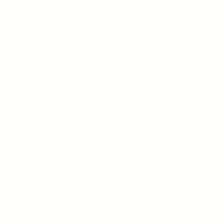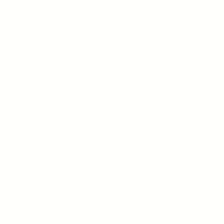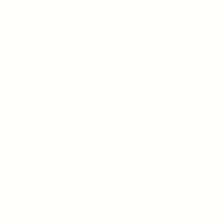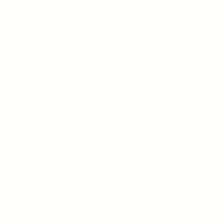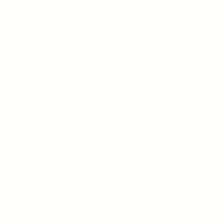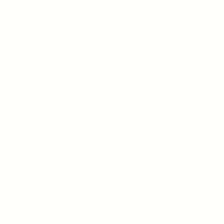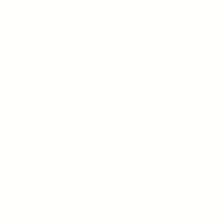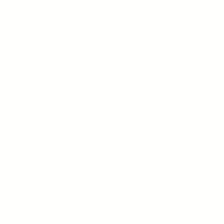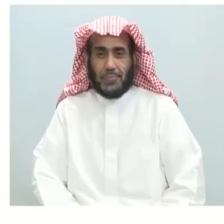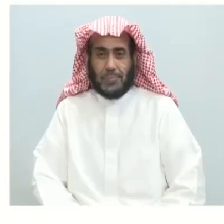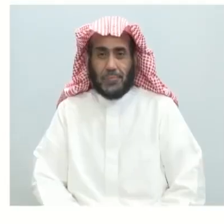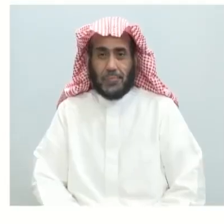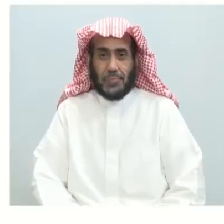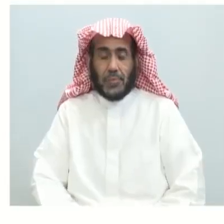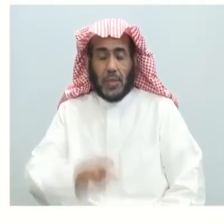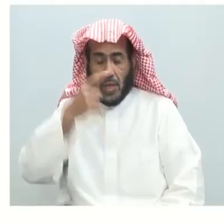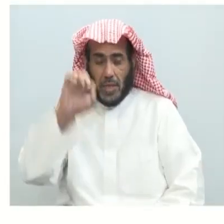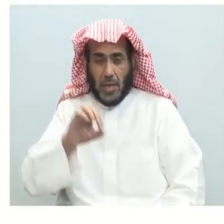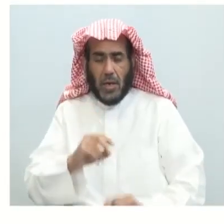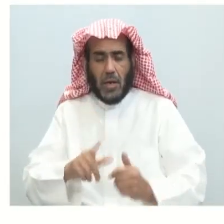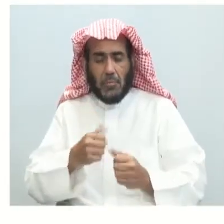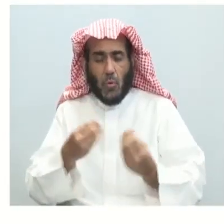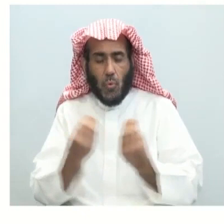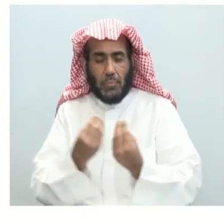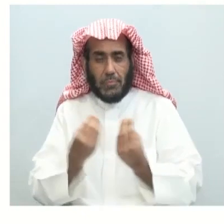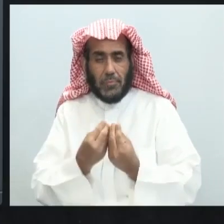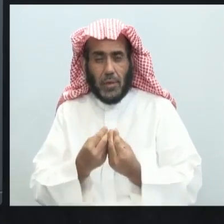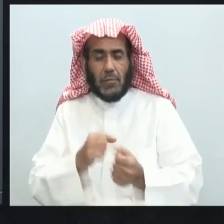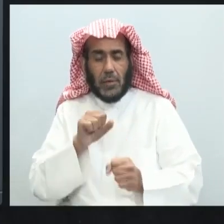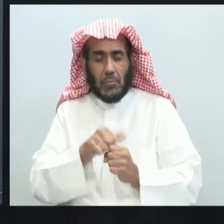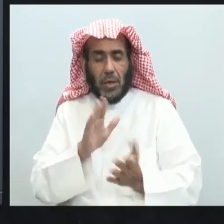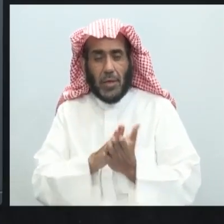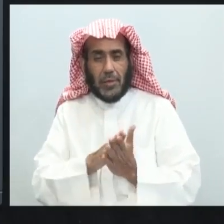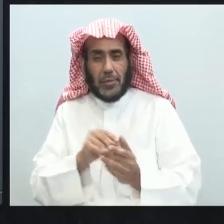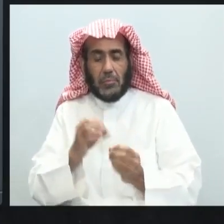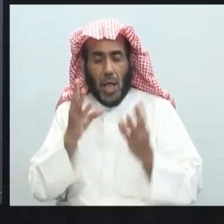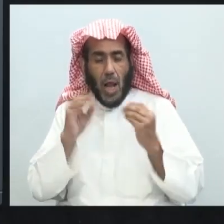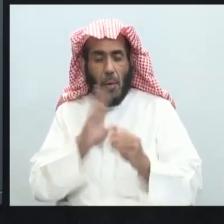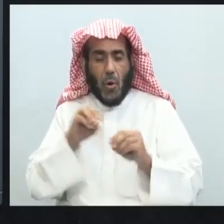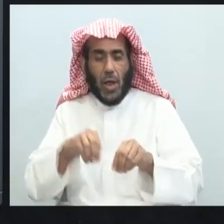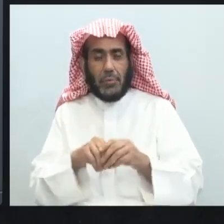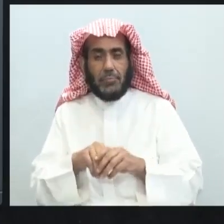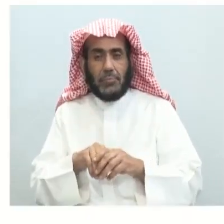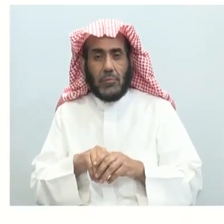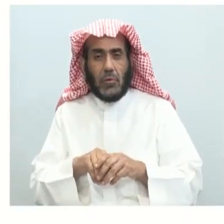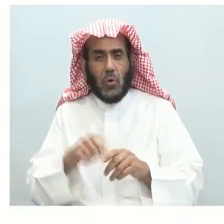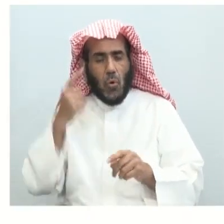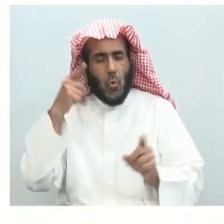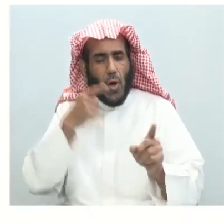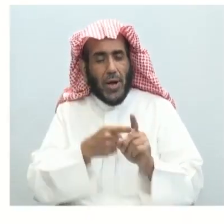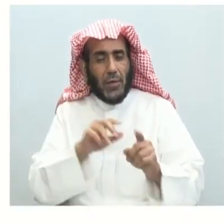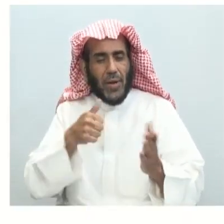عن جنسها افراد جنس اذا نبدا انا وانتم في تطبيق ما تعلمناه الان اعرف